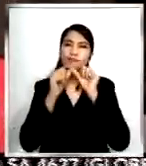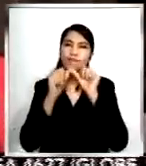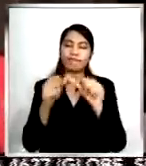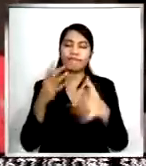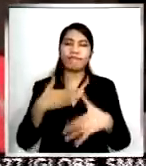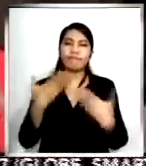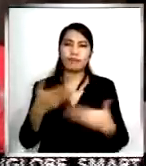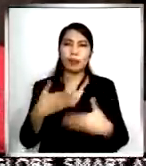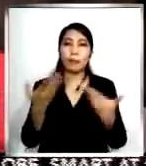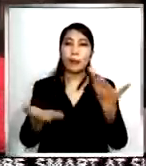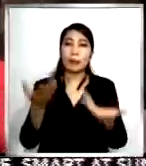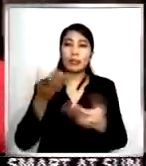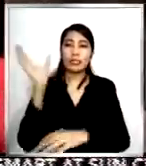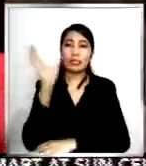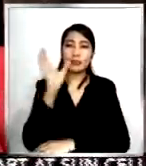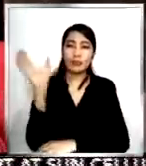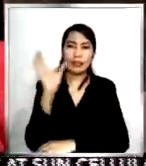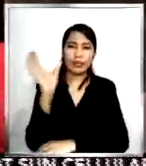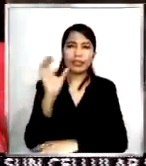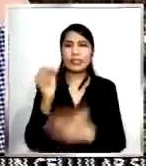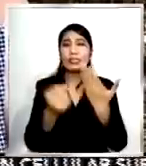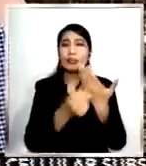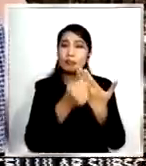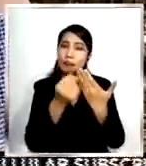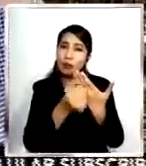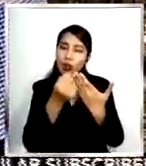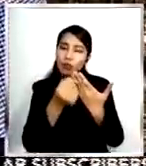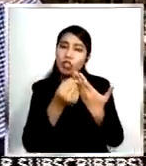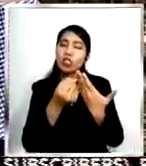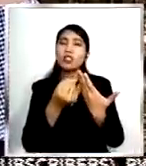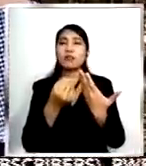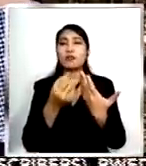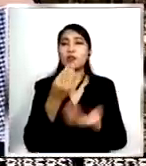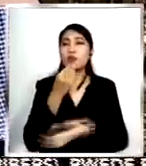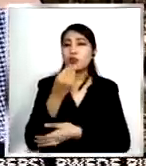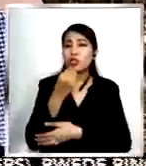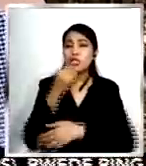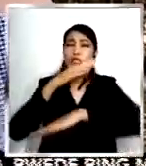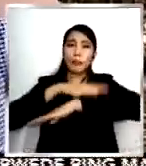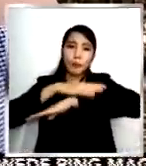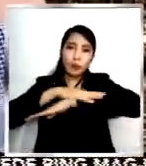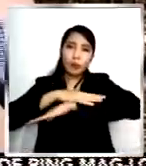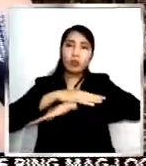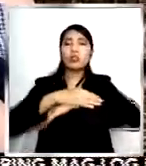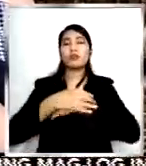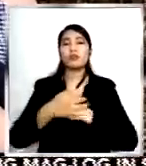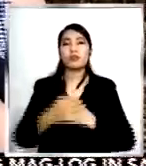simple gatherings and simple foods sa table. Siguro mag-ingat sila sa mga inaanak ko.